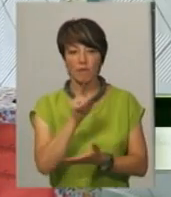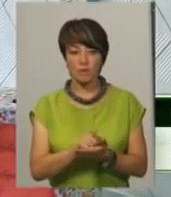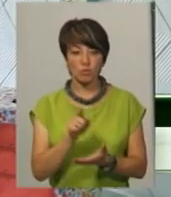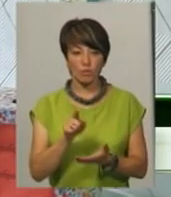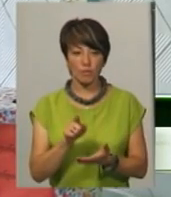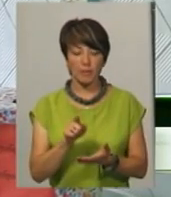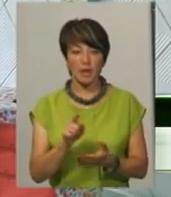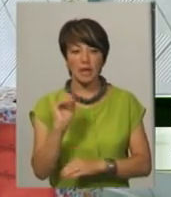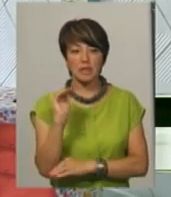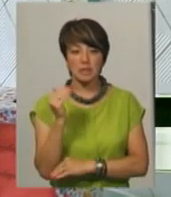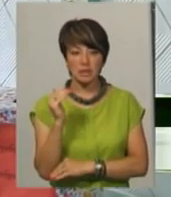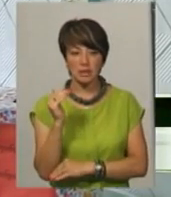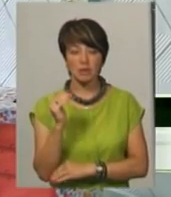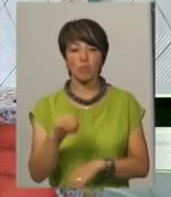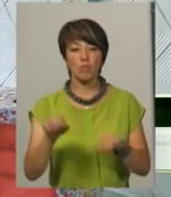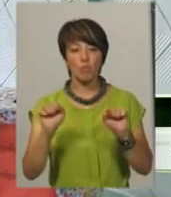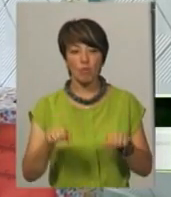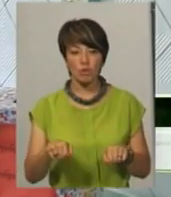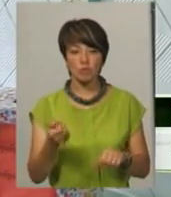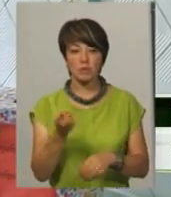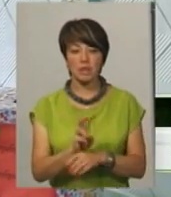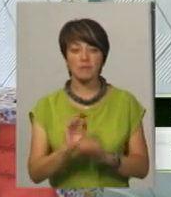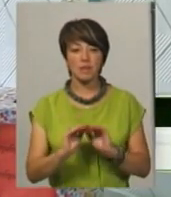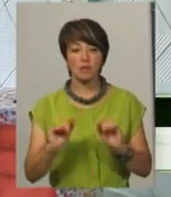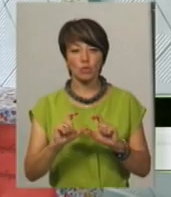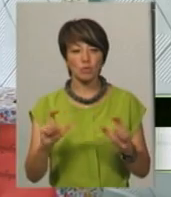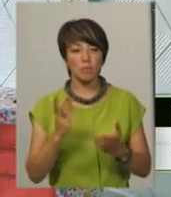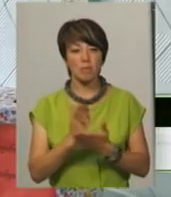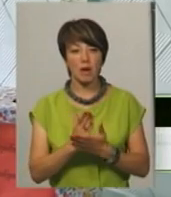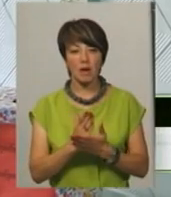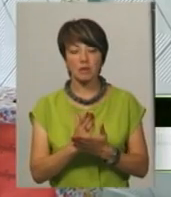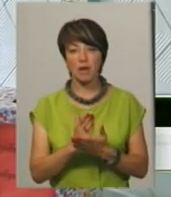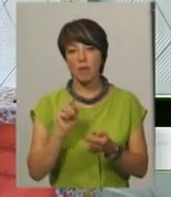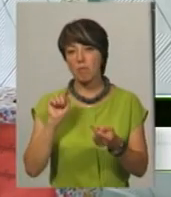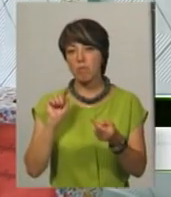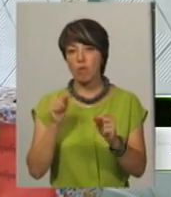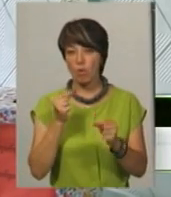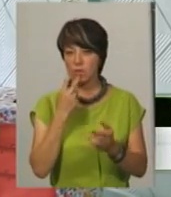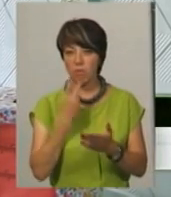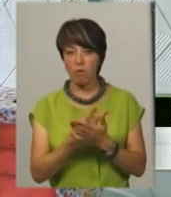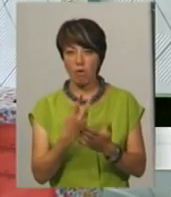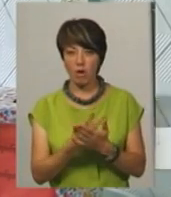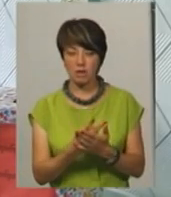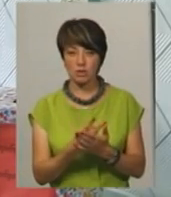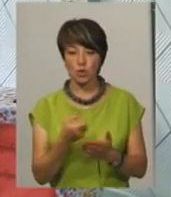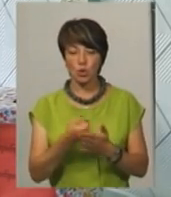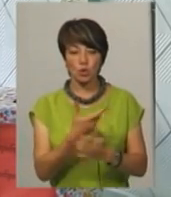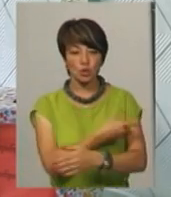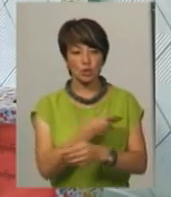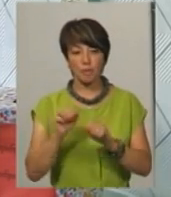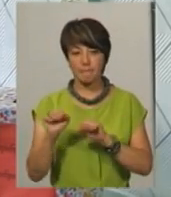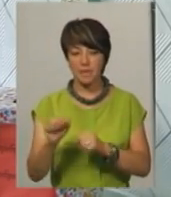обов'язково. Дитина може піти в садочок, яка має протипоказ до щеплень, але це певний